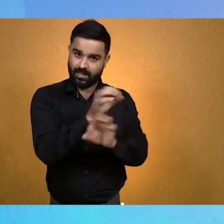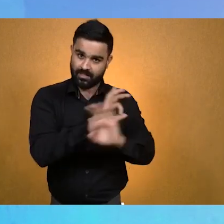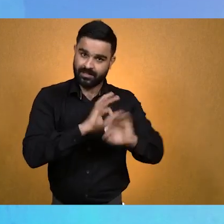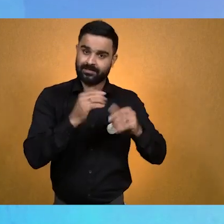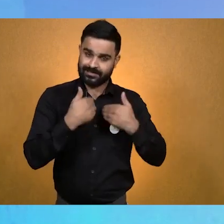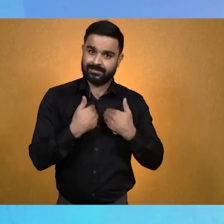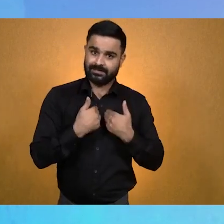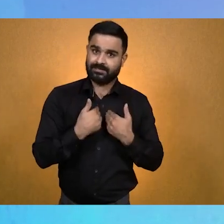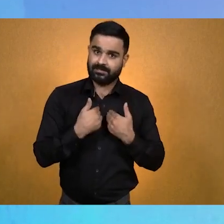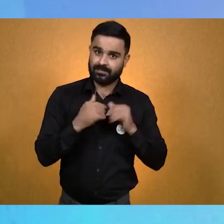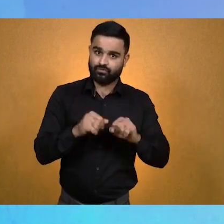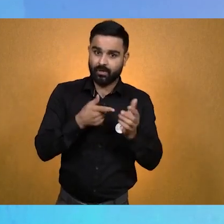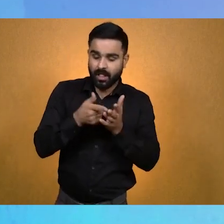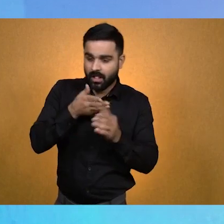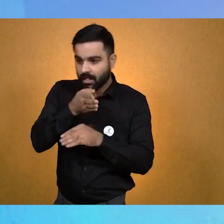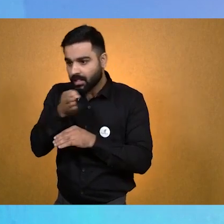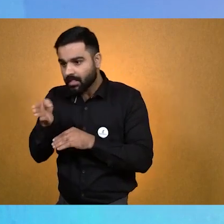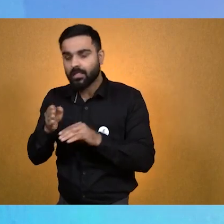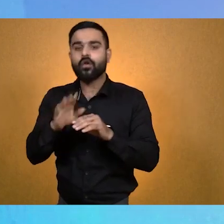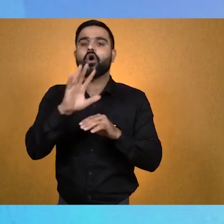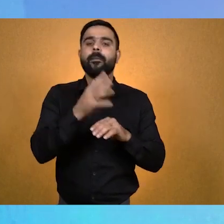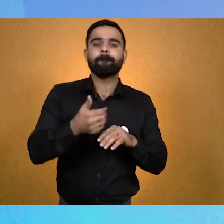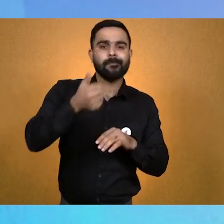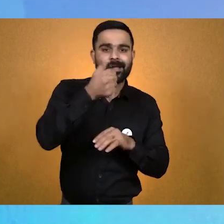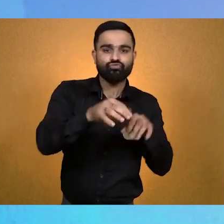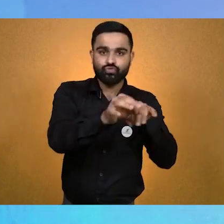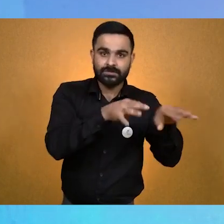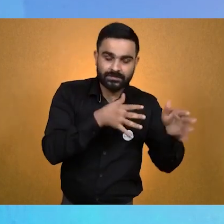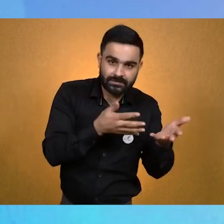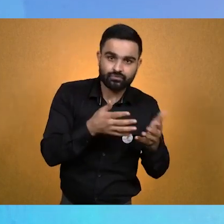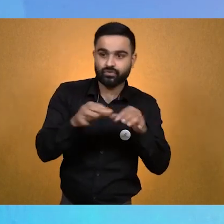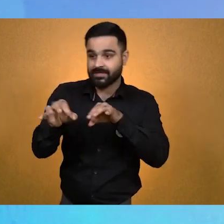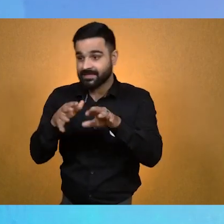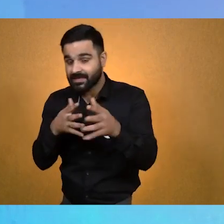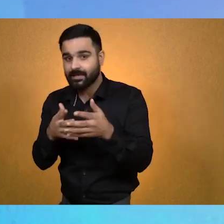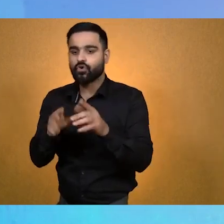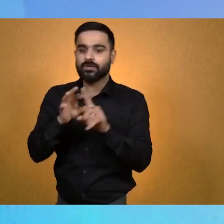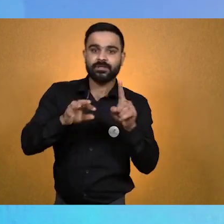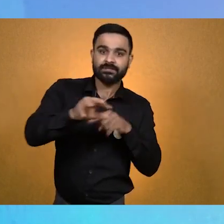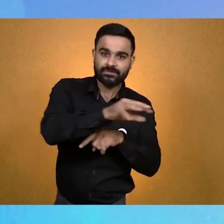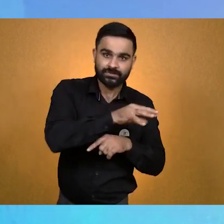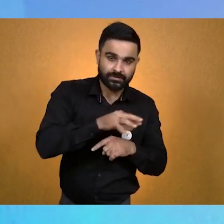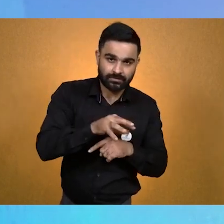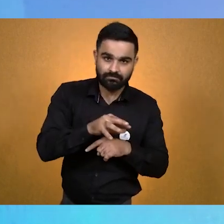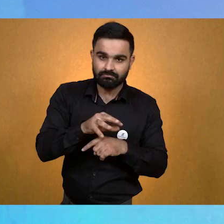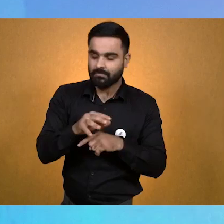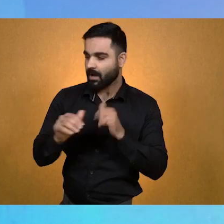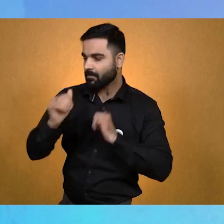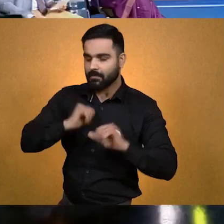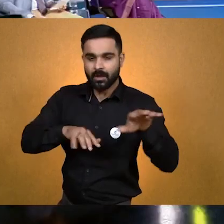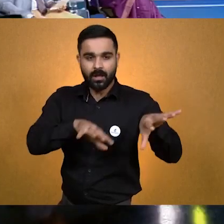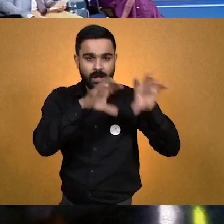पे हम लोग विलेज के लेवल पे, वार्ड के लेवल पे, सिटी के लेवल पे, शहर के लेवल पे, जिले के लेवल पे हीरोज़ क्रिएट